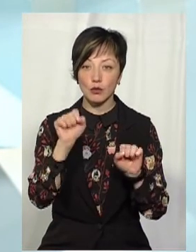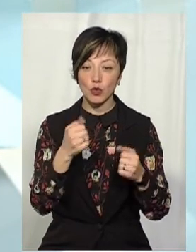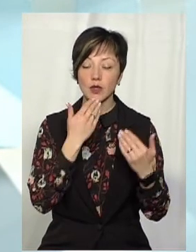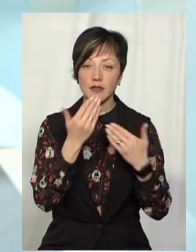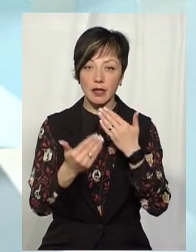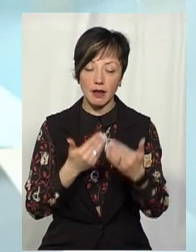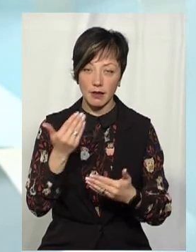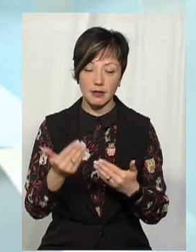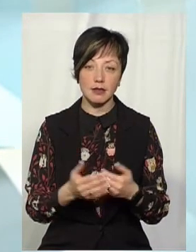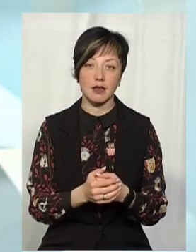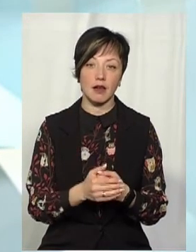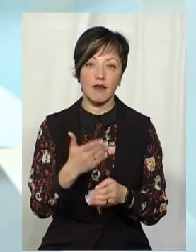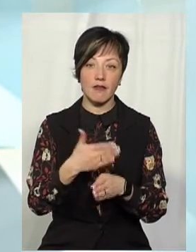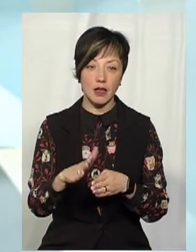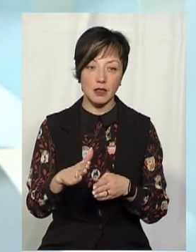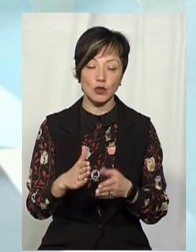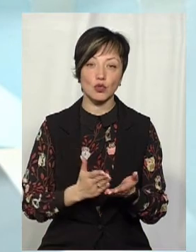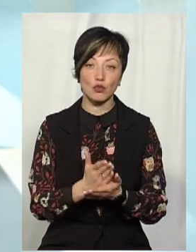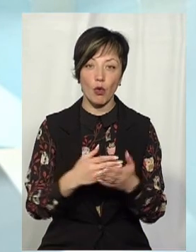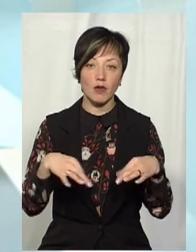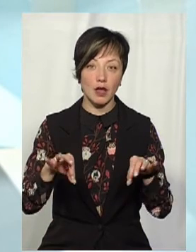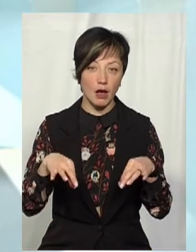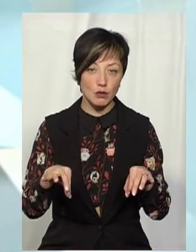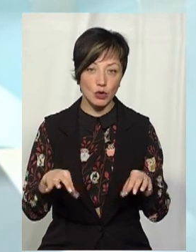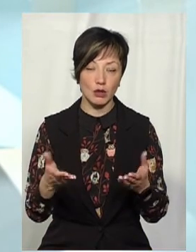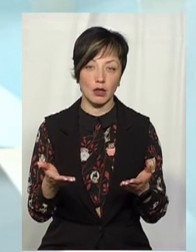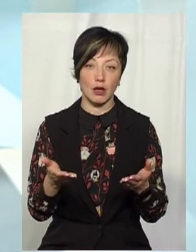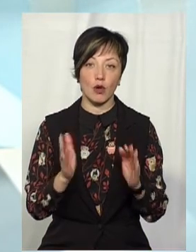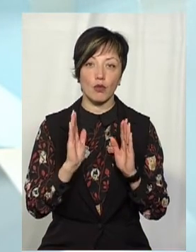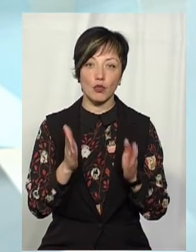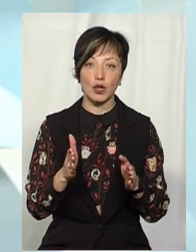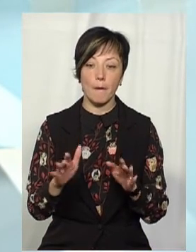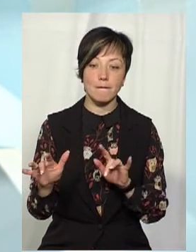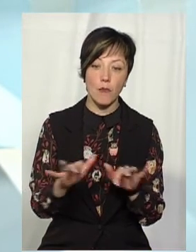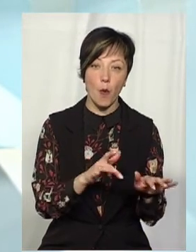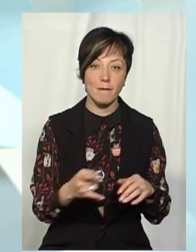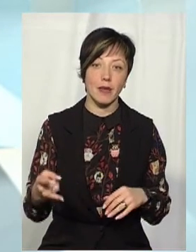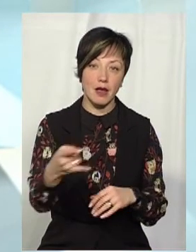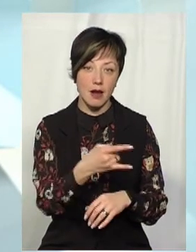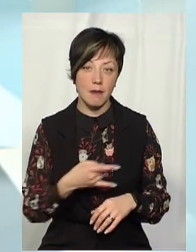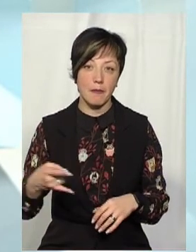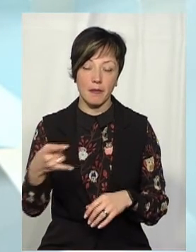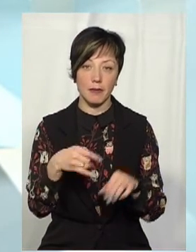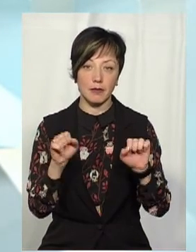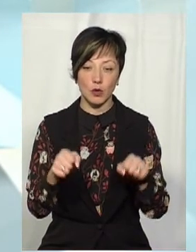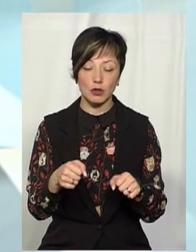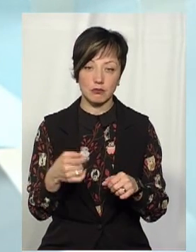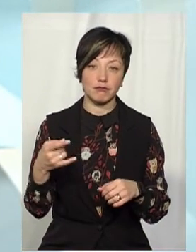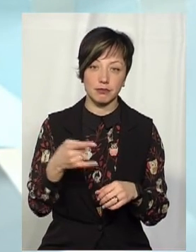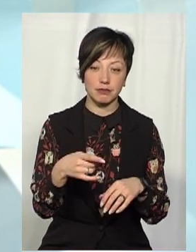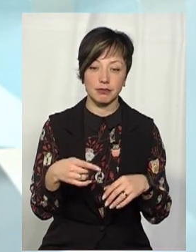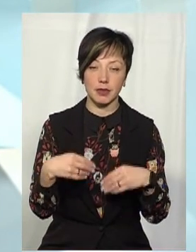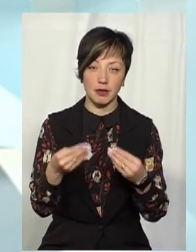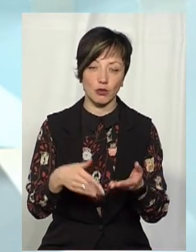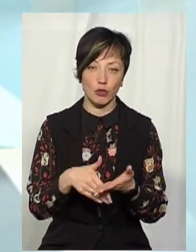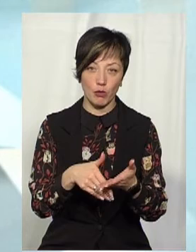зможуть звертатися. Виділений службовий автотранспорт, він буде мобільним, він в будь-який час зможе під'їхати і